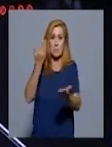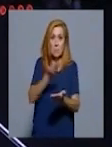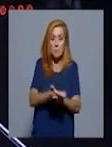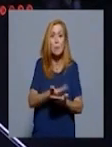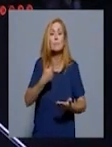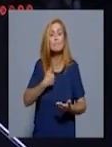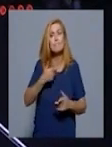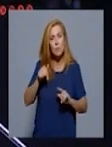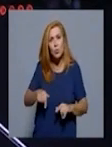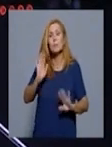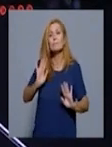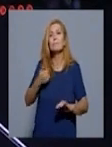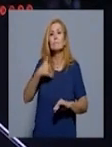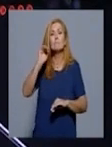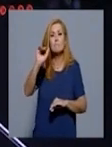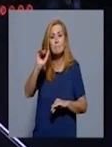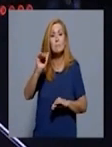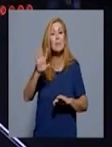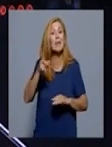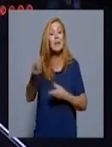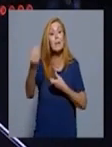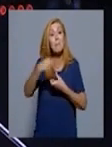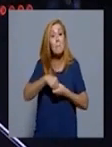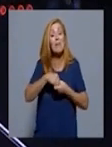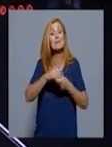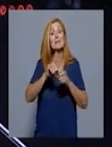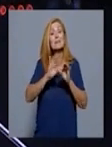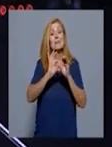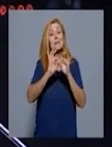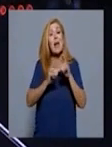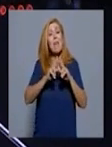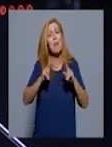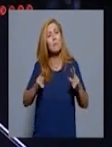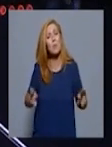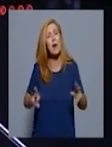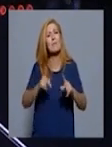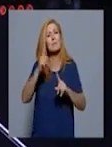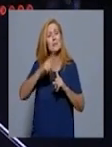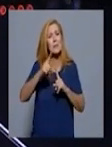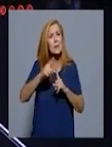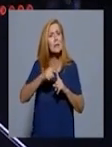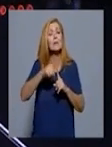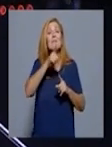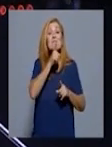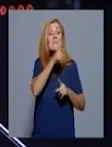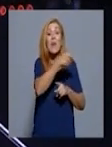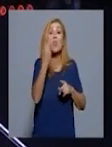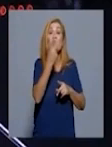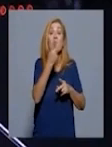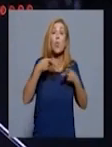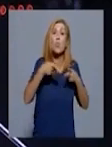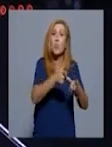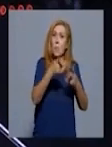ρωτήσω αν βρίσκονται στις τεχνικές λεπτομέρειές της οι συγκεκριμένες οδικές